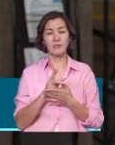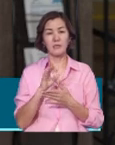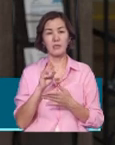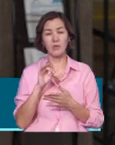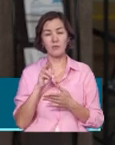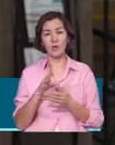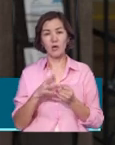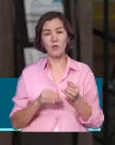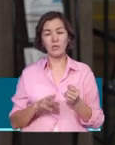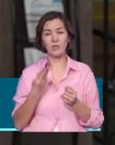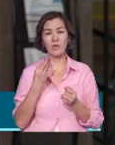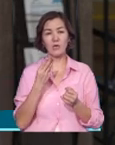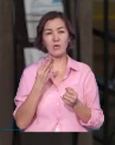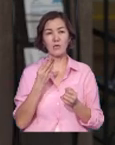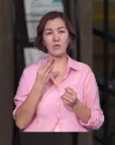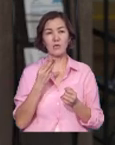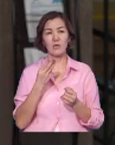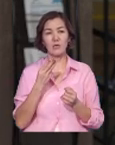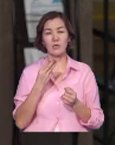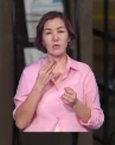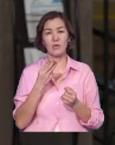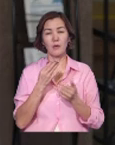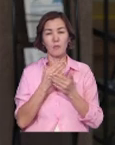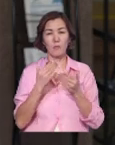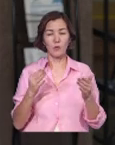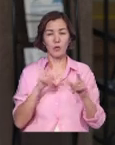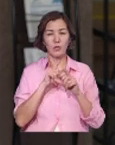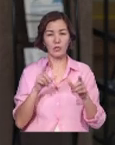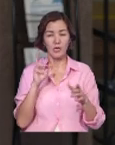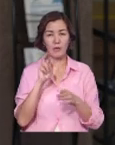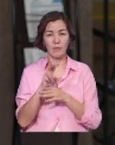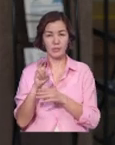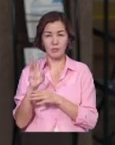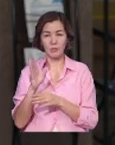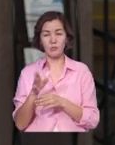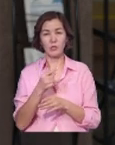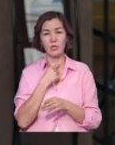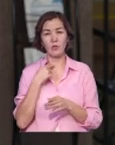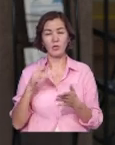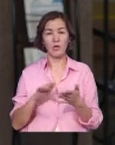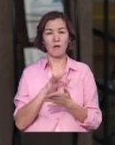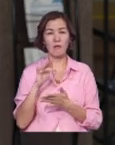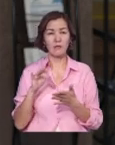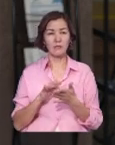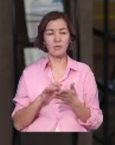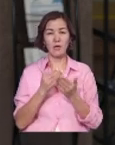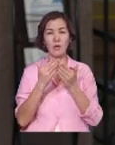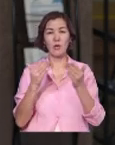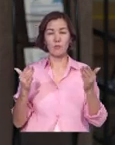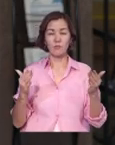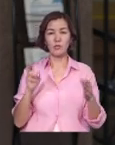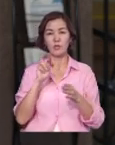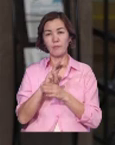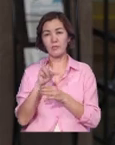орналасқан Шоқан Уәлиханов атындағы мұражай, сонымен қатар Талдықорған қаласындағы біздің музейлер,